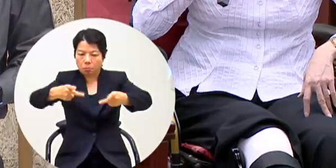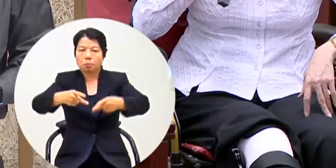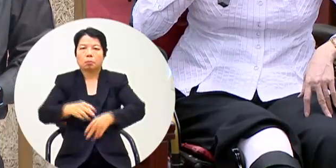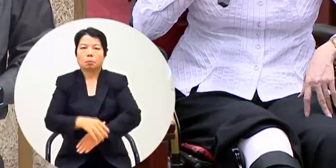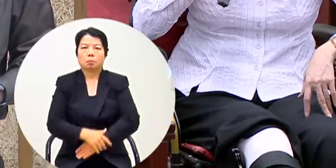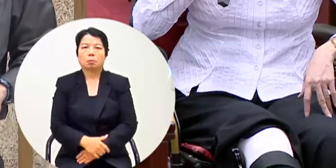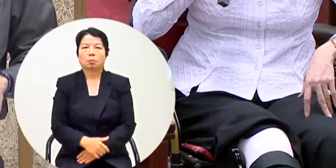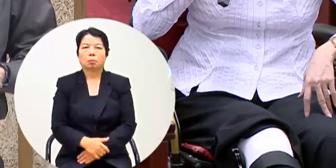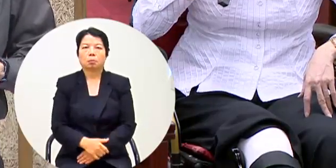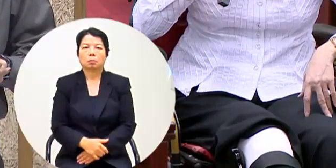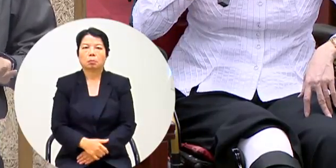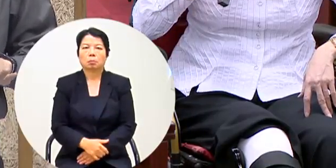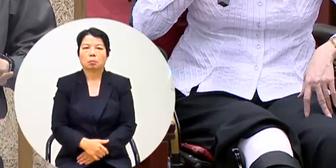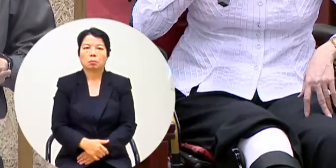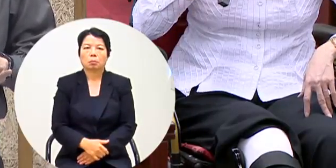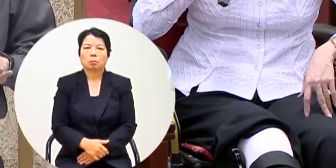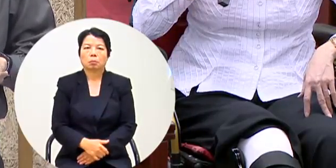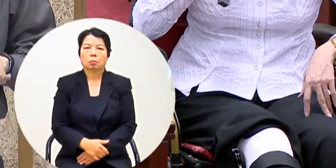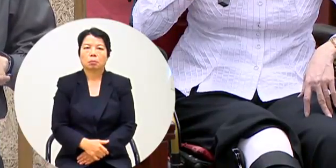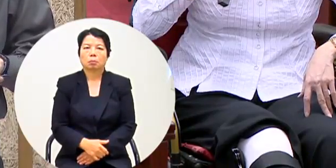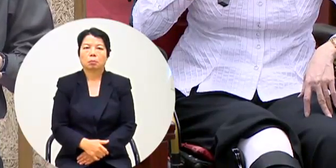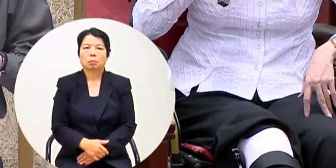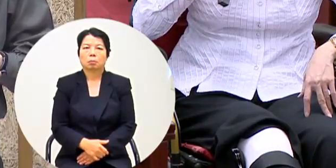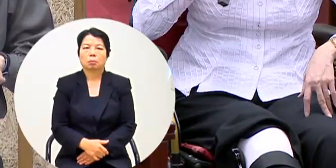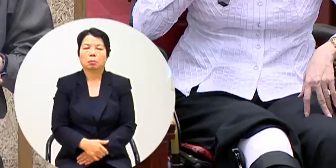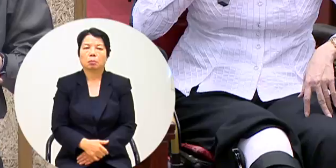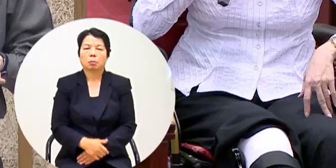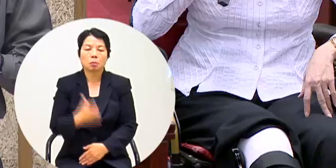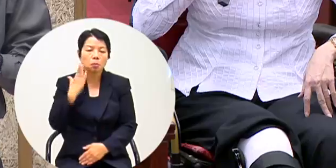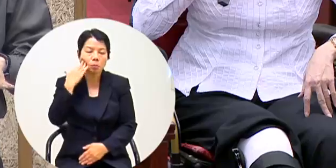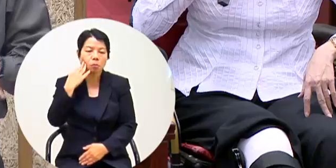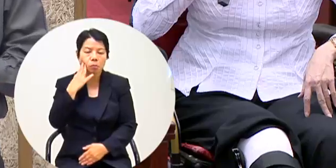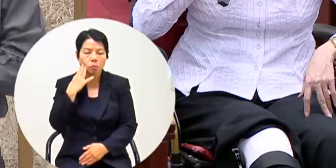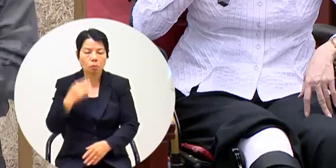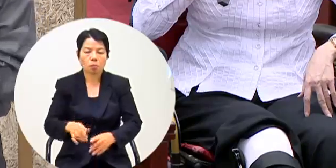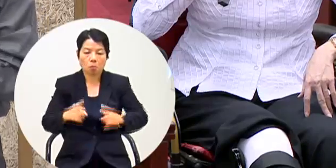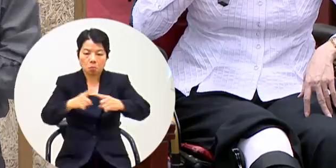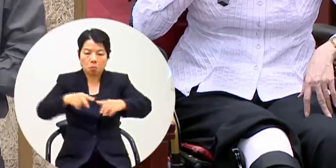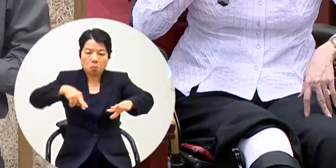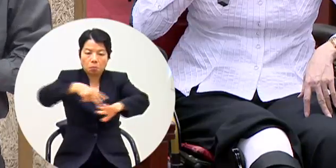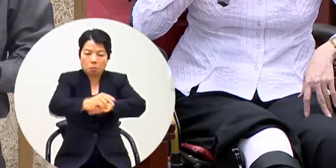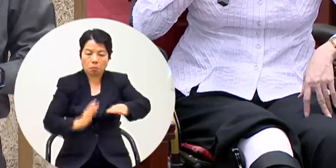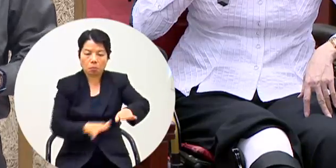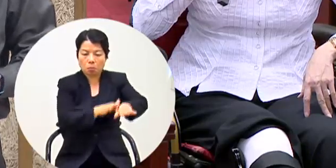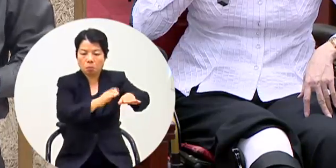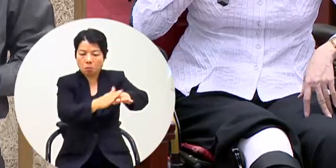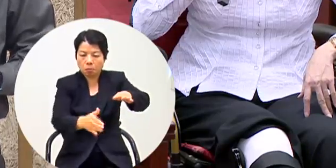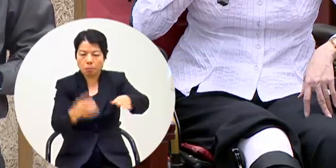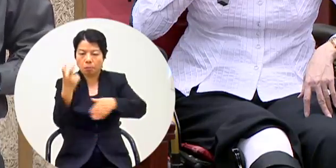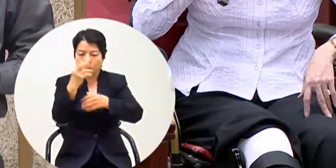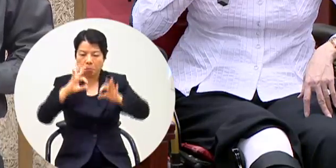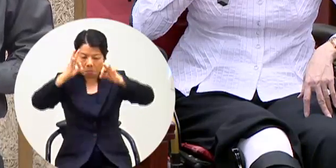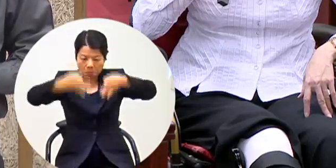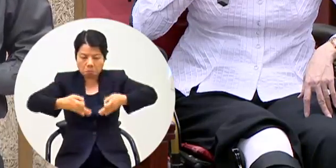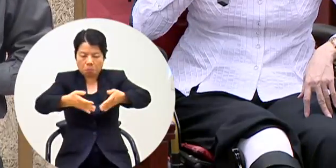您也刚才讲到一个重点，我们如果协助到就可以，我们也可以检讨设比较多一点。那未来可能就是有关机车，因为我